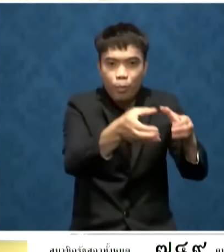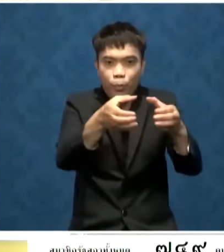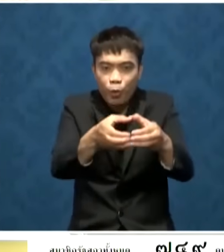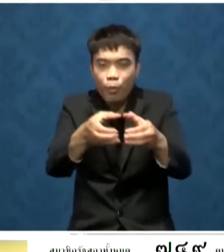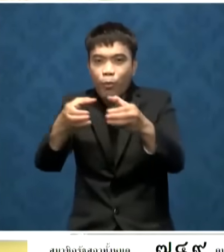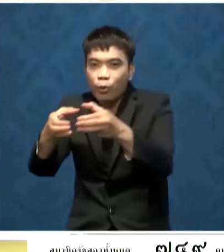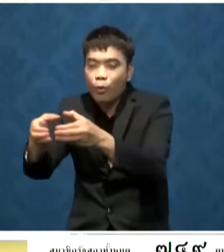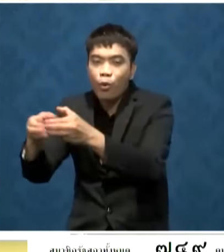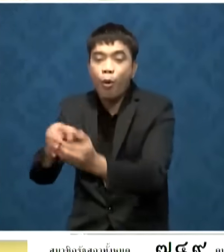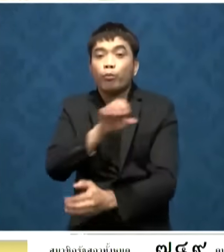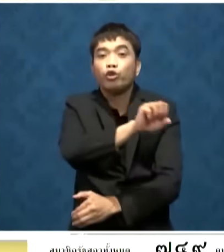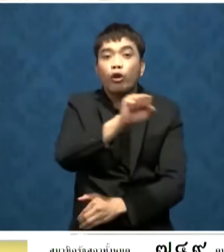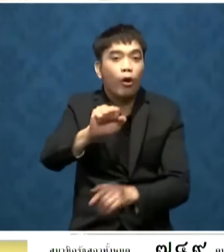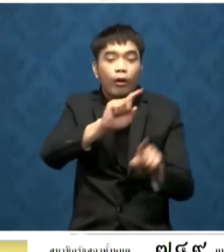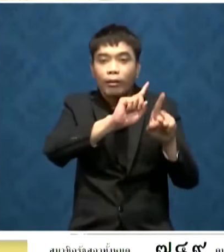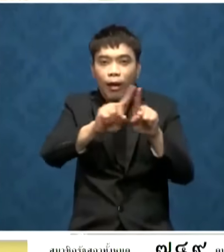แล้ว